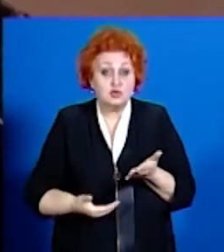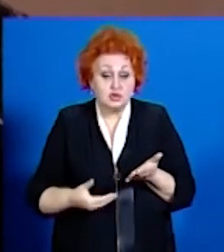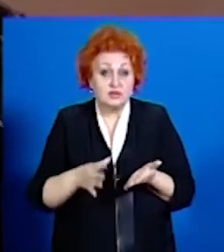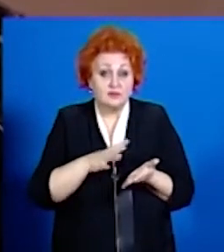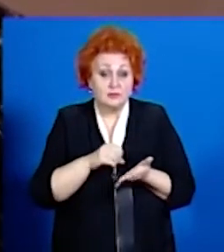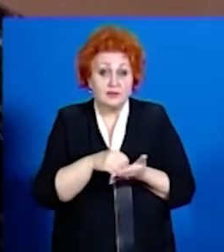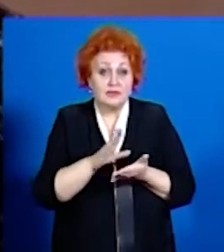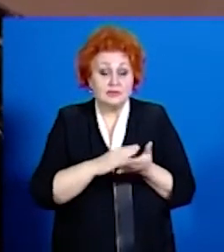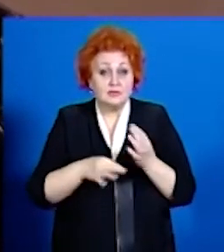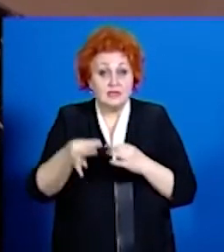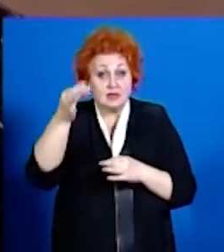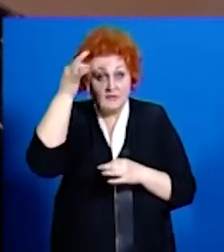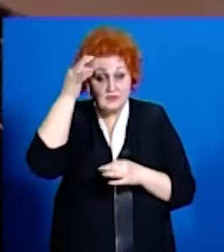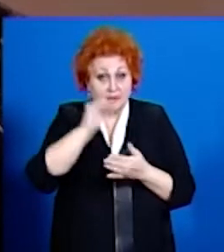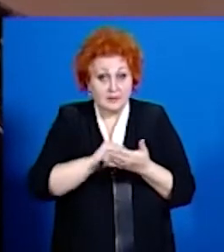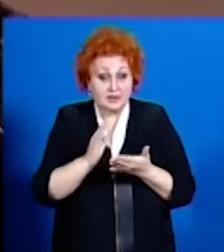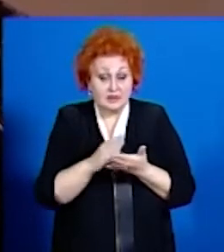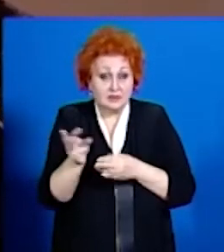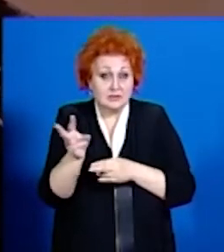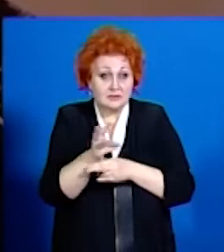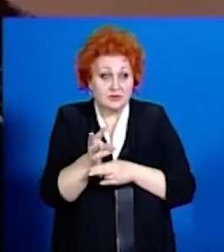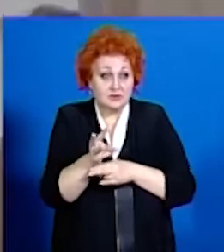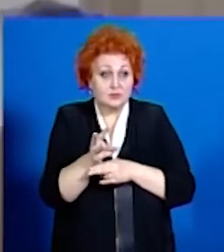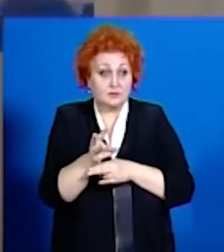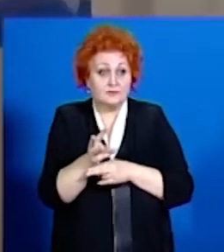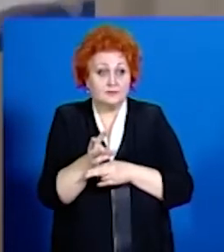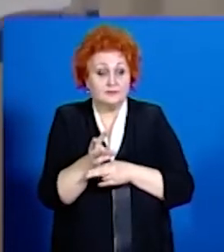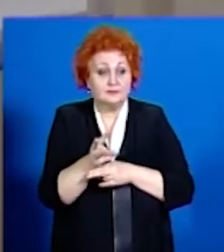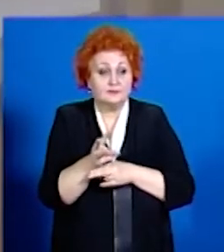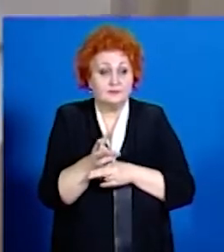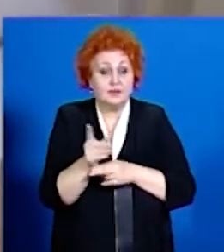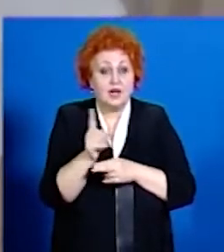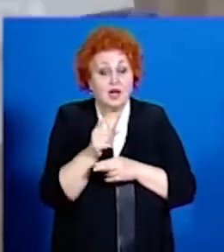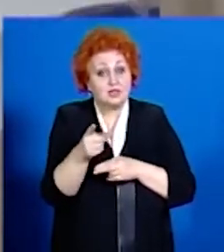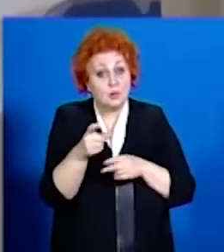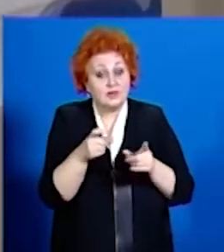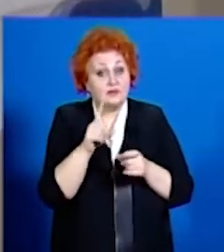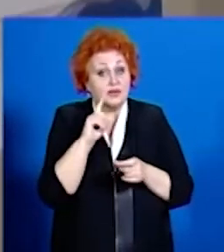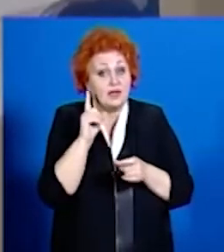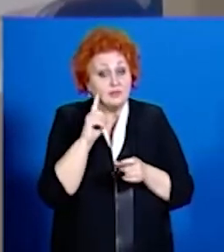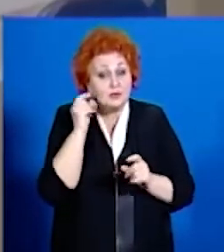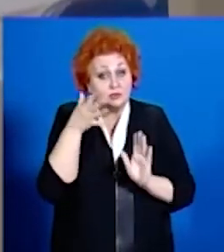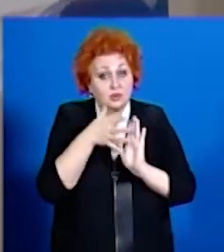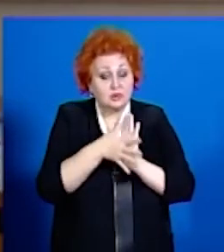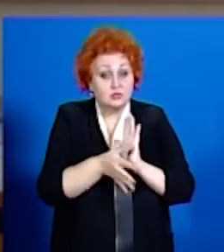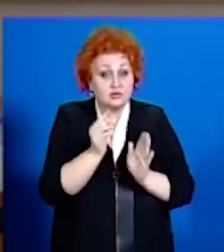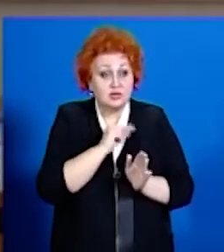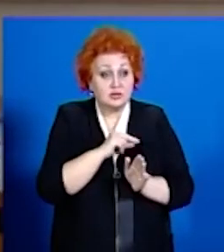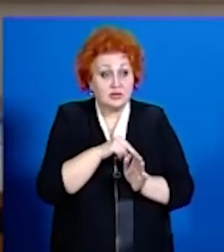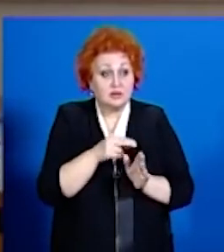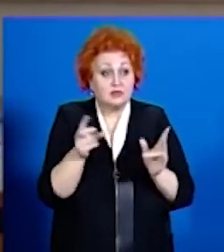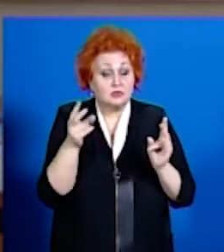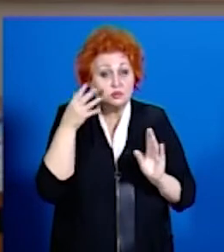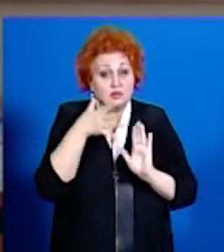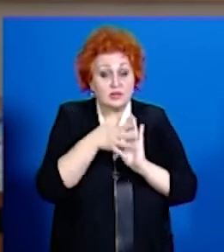мы записали воспоминания. У нас даже есть видеоинтервью с некоторыми. А чтобы привлекать молодежь к исследовательской работе, самой